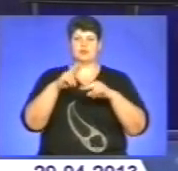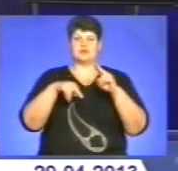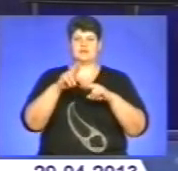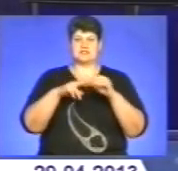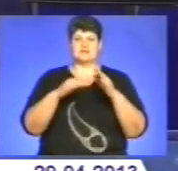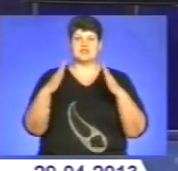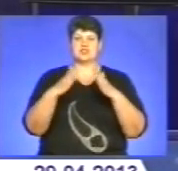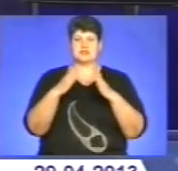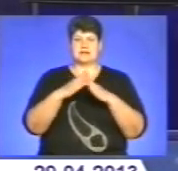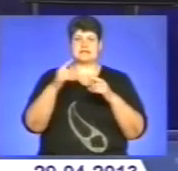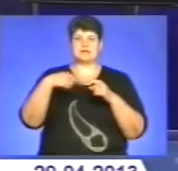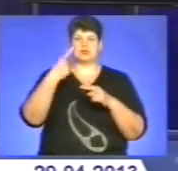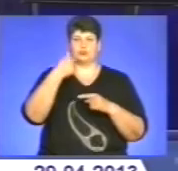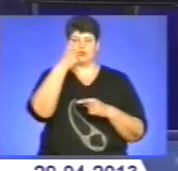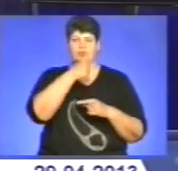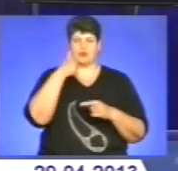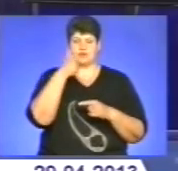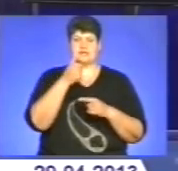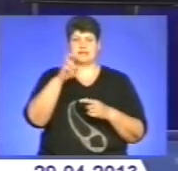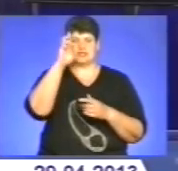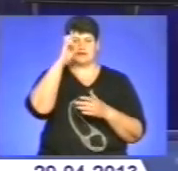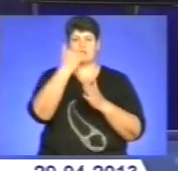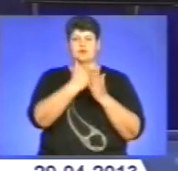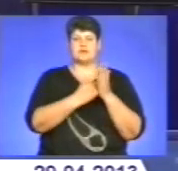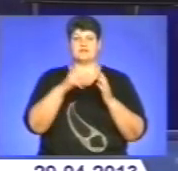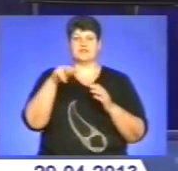Державна програма активізації розвитку економіки на